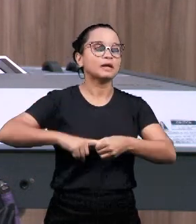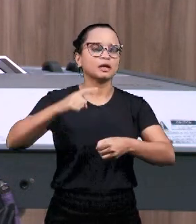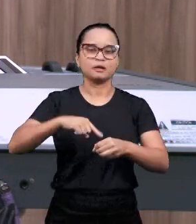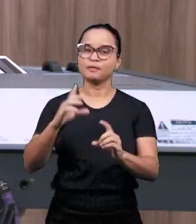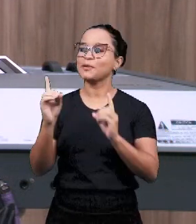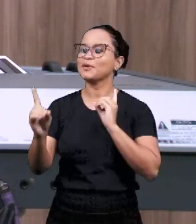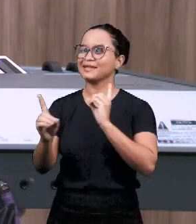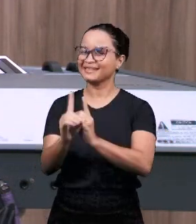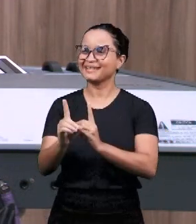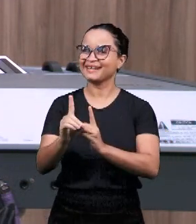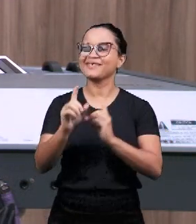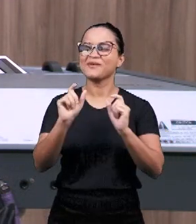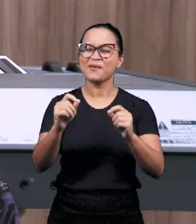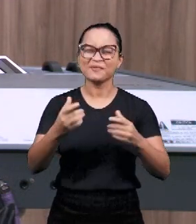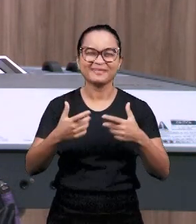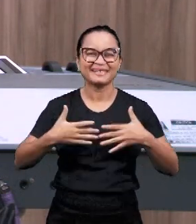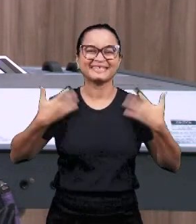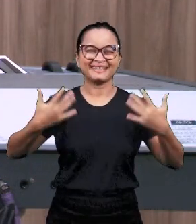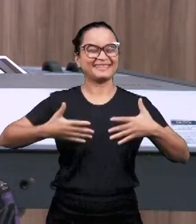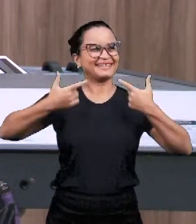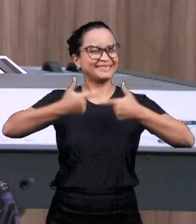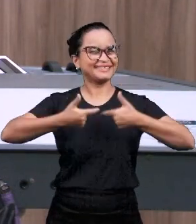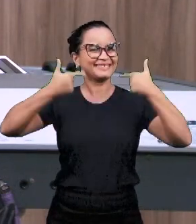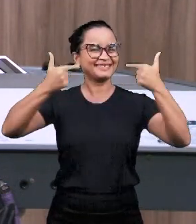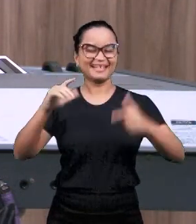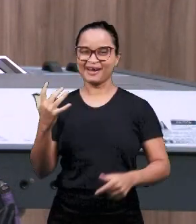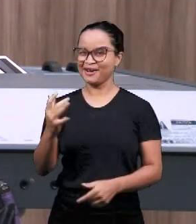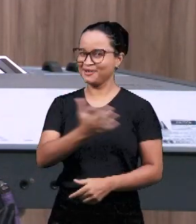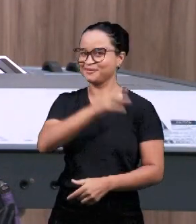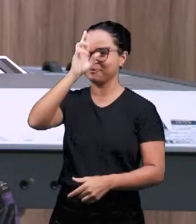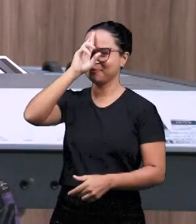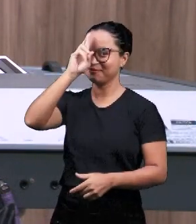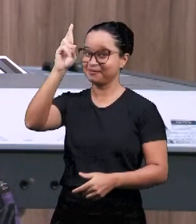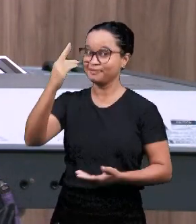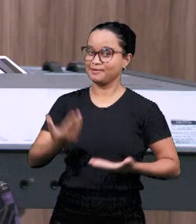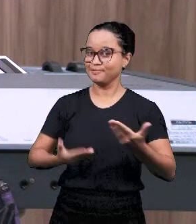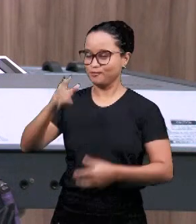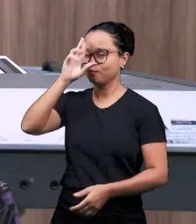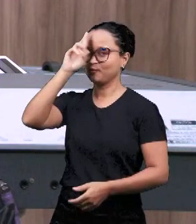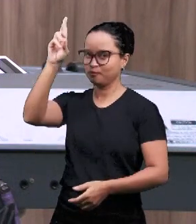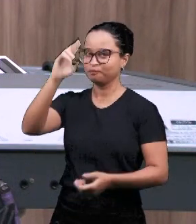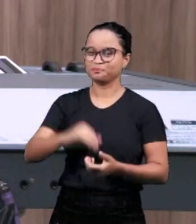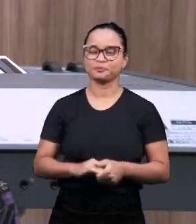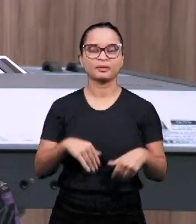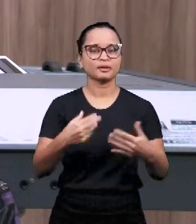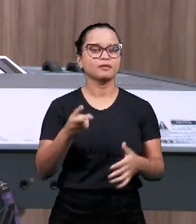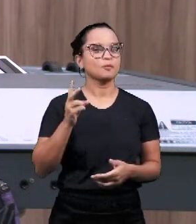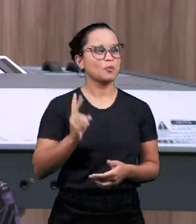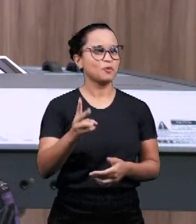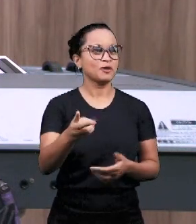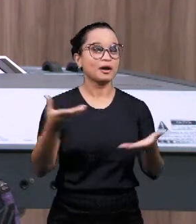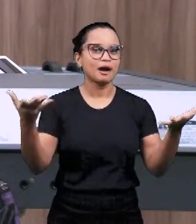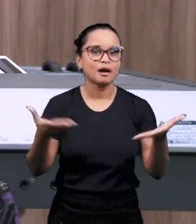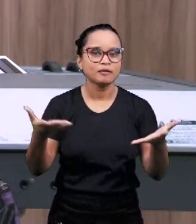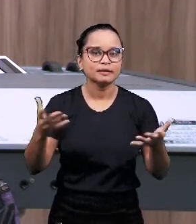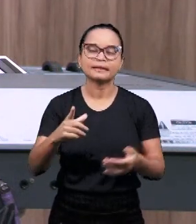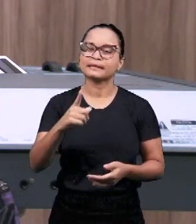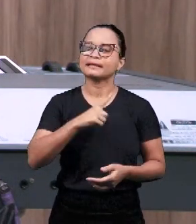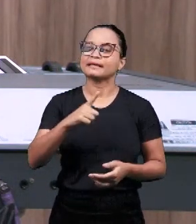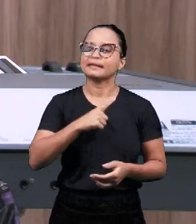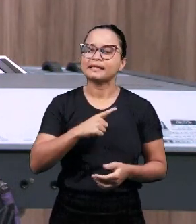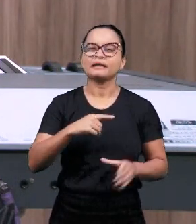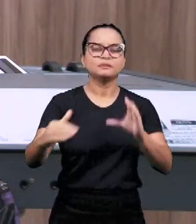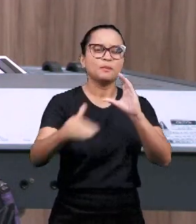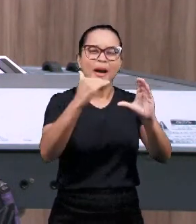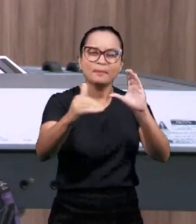il veut nous retrouver de cette manière, joyeux, en servant, en adorant son saint nom. Nous continuons à